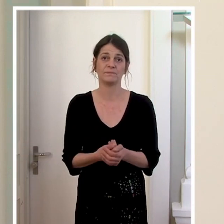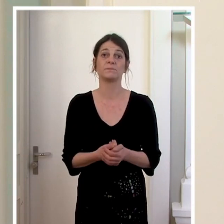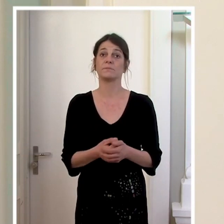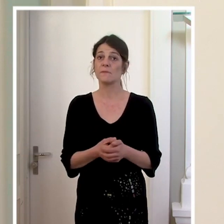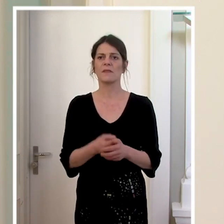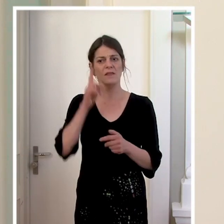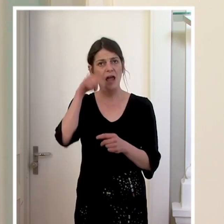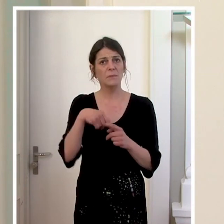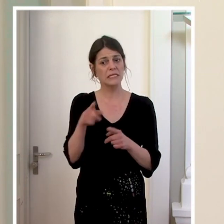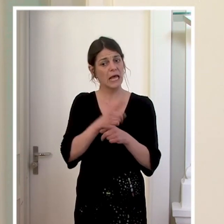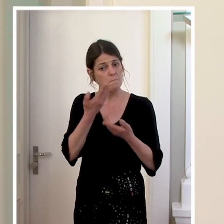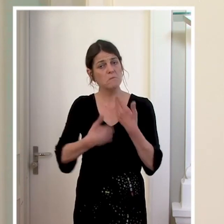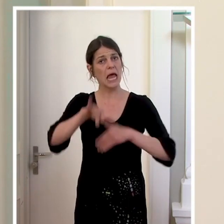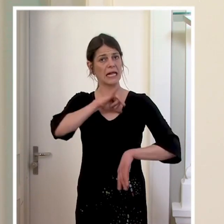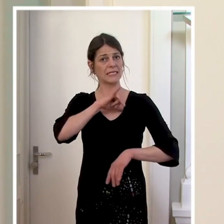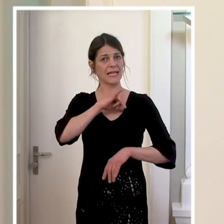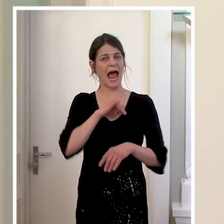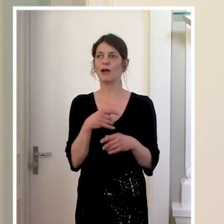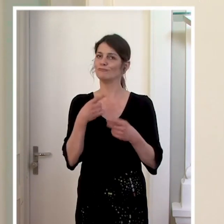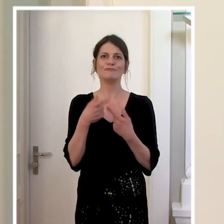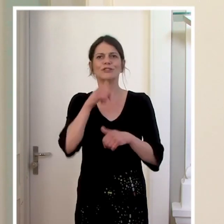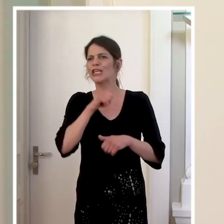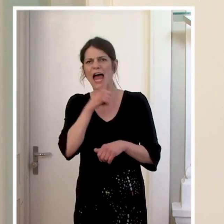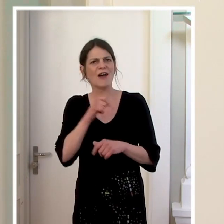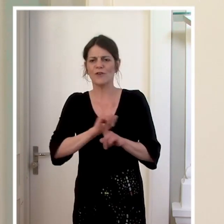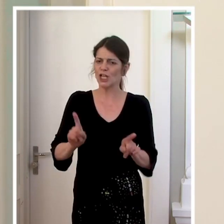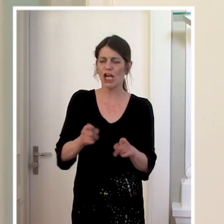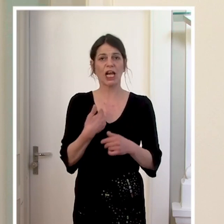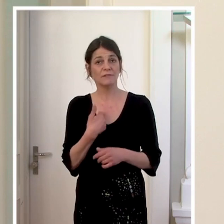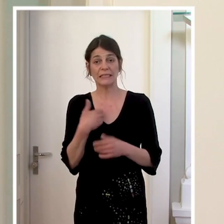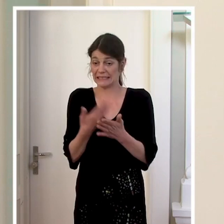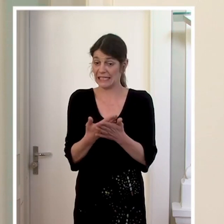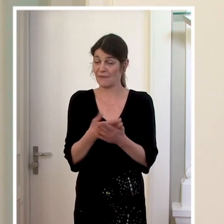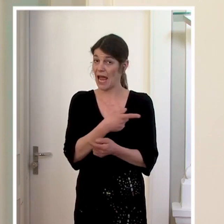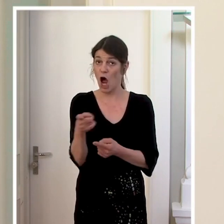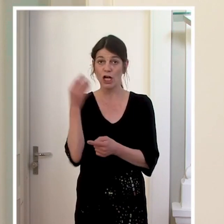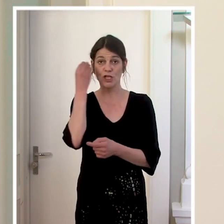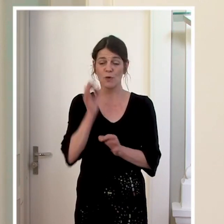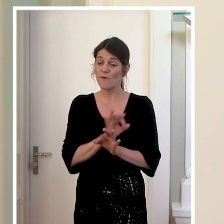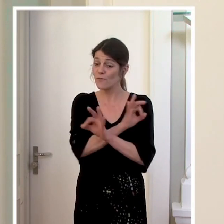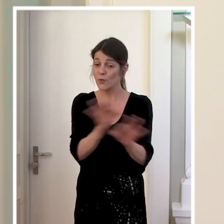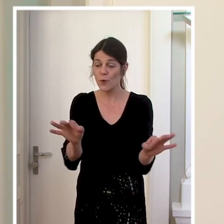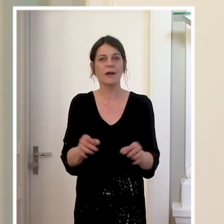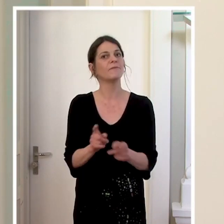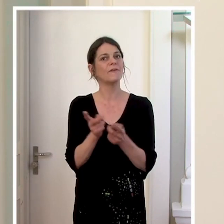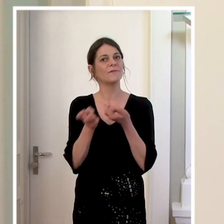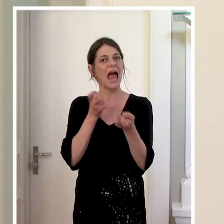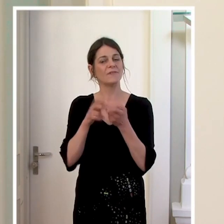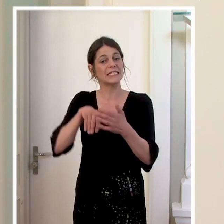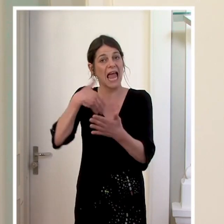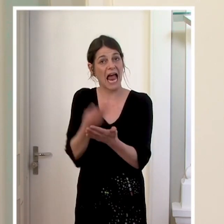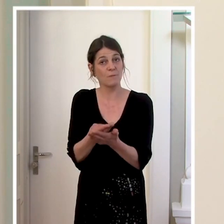zieht interessant und kurzweilig partners kölner hornschuh alle für ein freiwilliges angebot